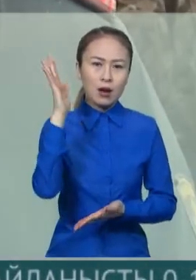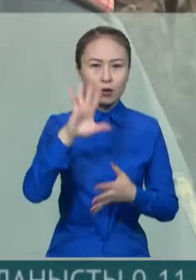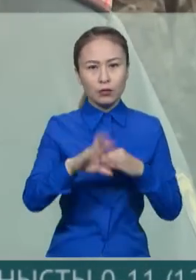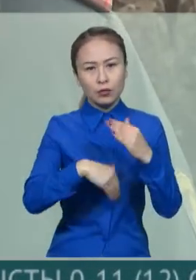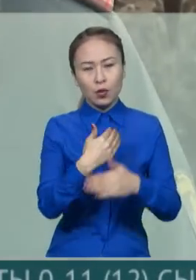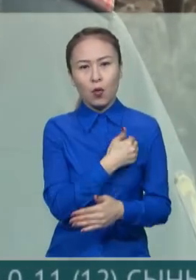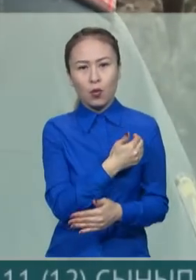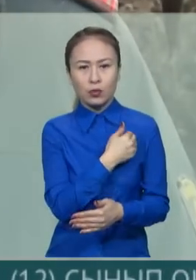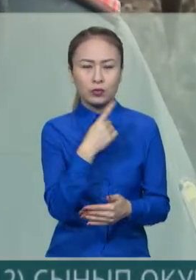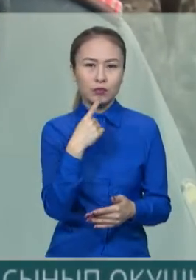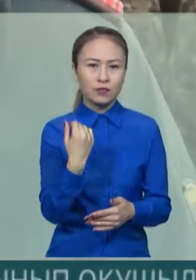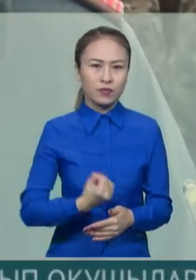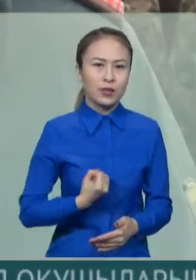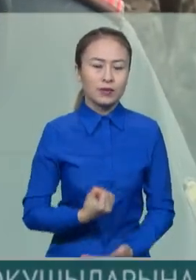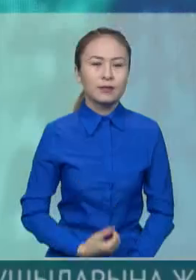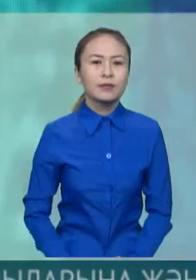өз өмірін жалғастыру бойынша.